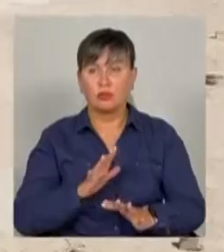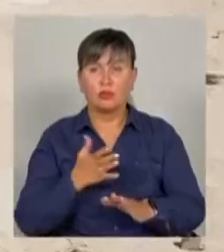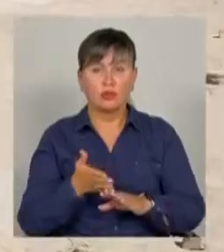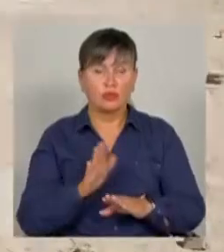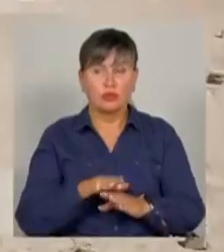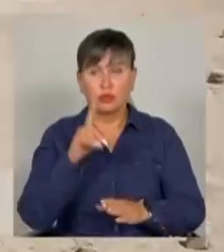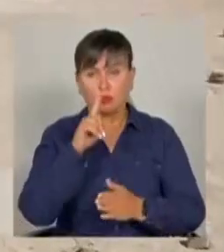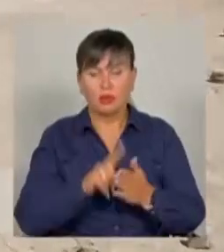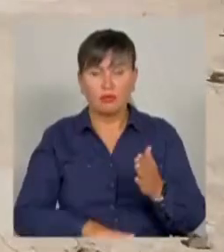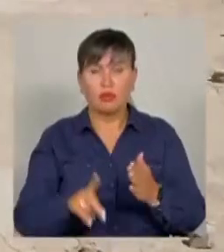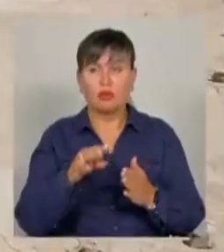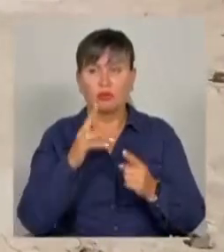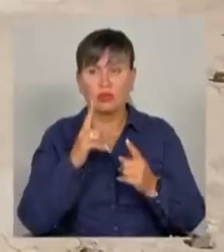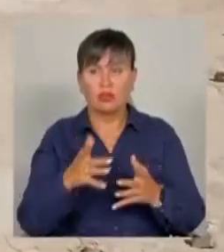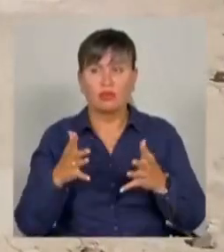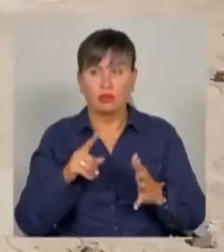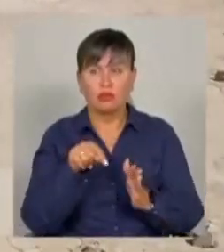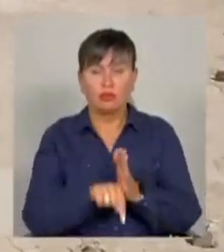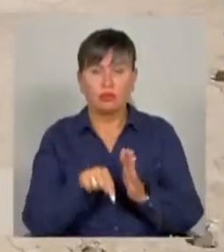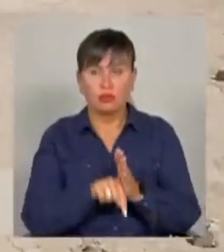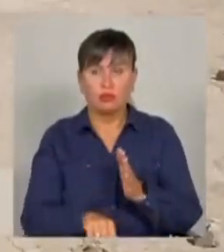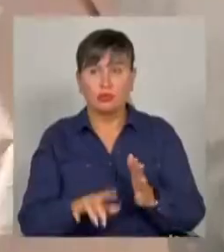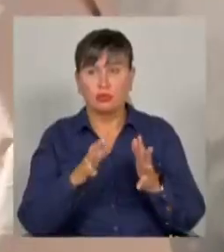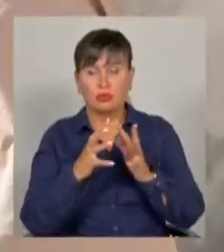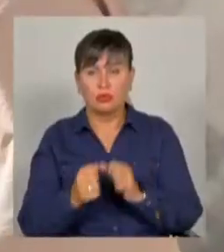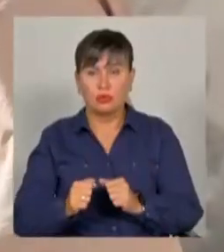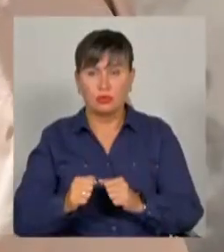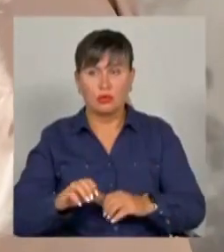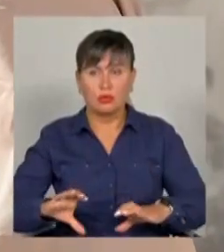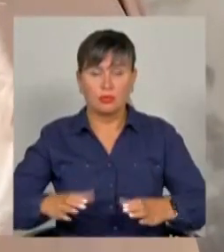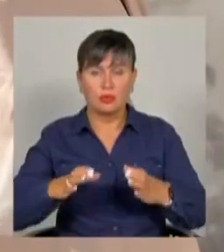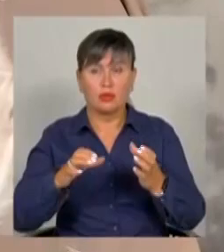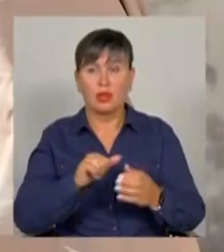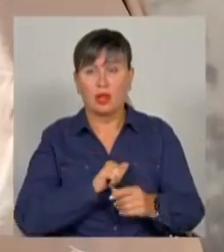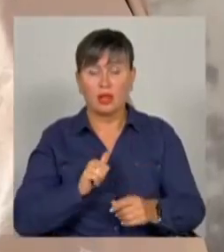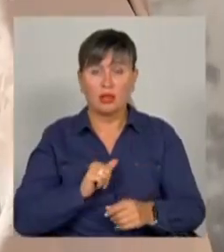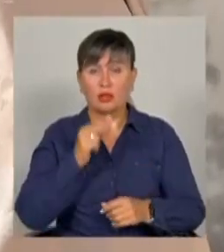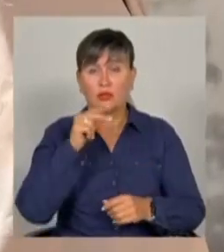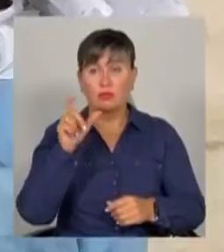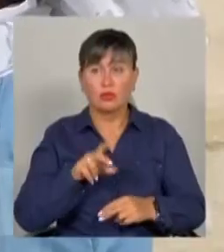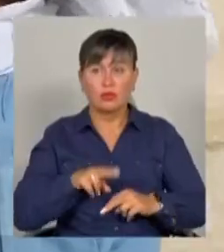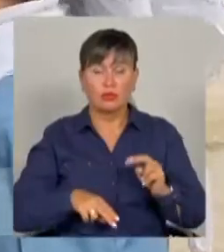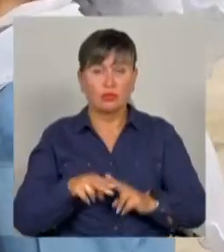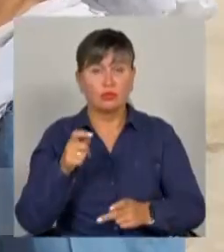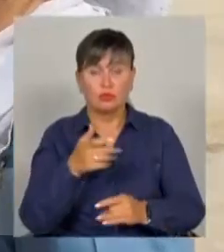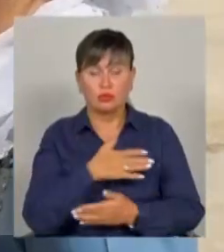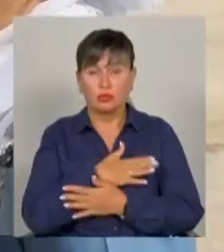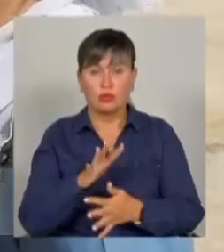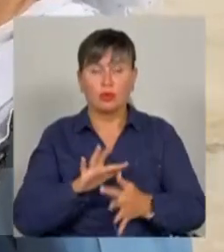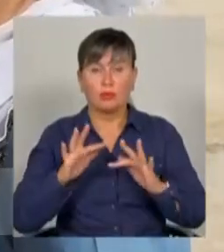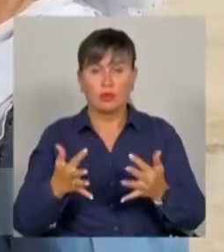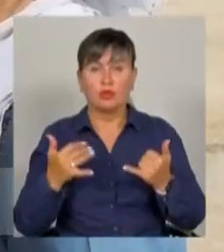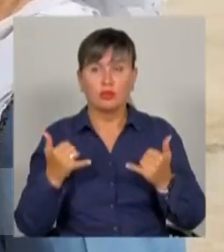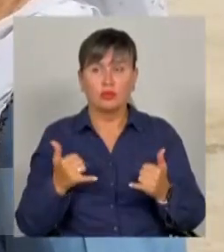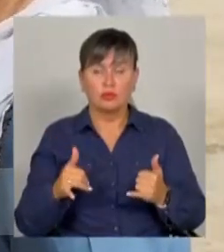тяжело поверить, но выяснилось, что внутри здания рухнули плиты. А сам автор ролика, строитель, едва не погиб. Произошедшим